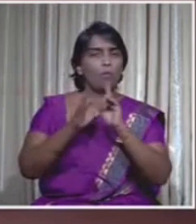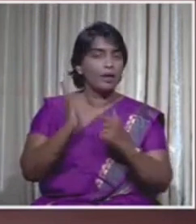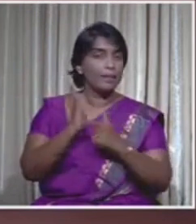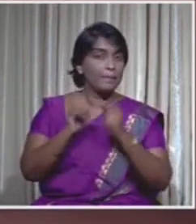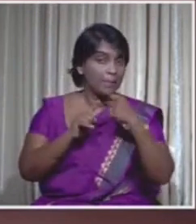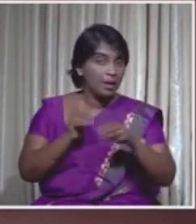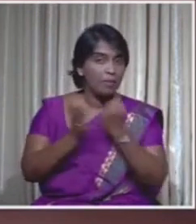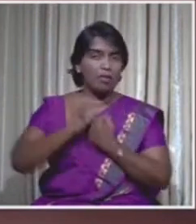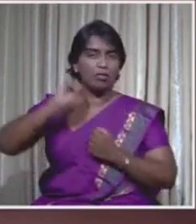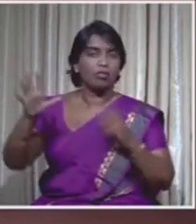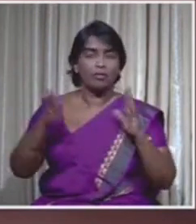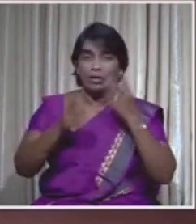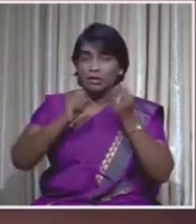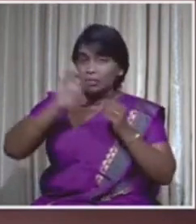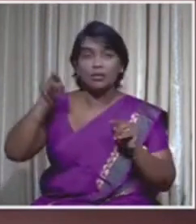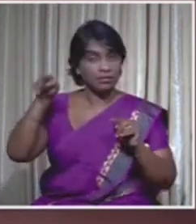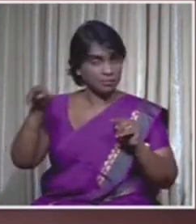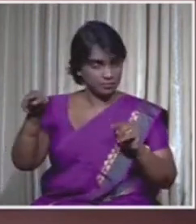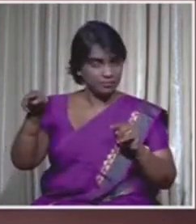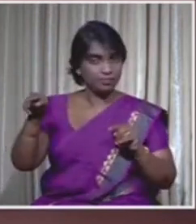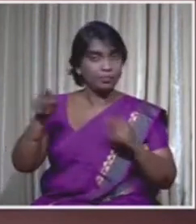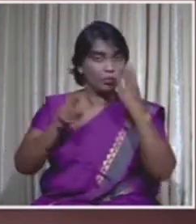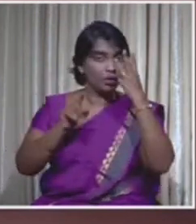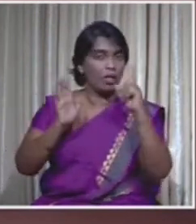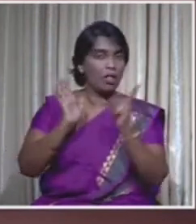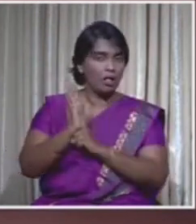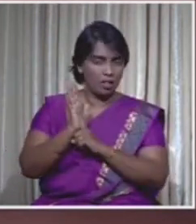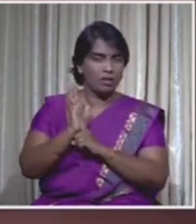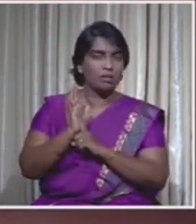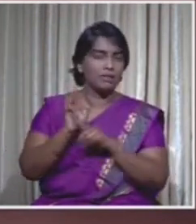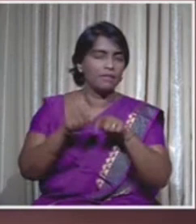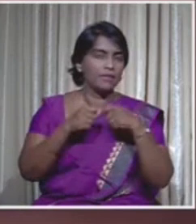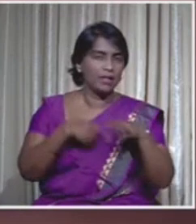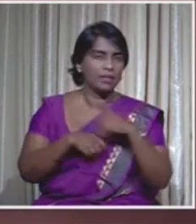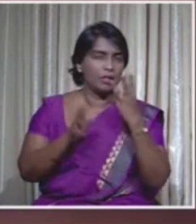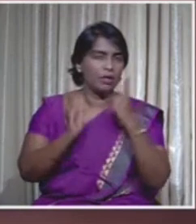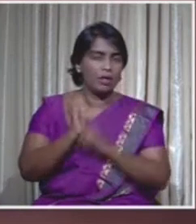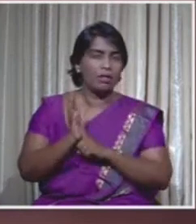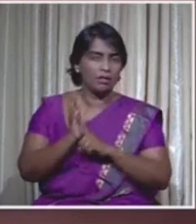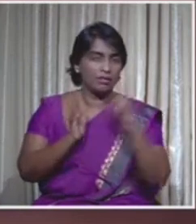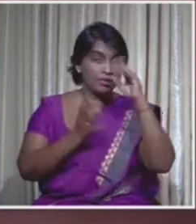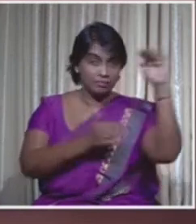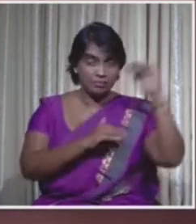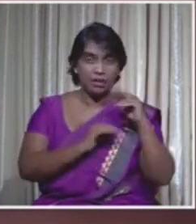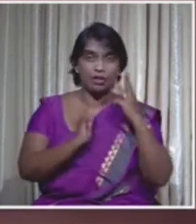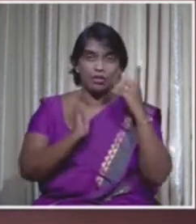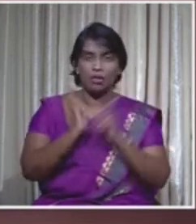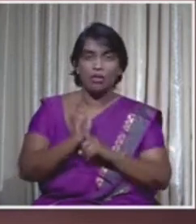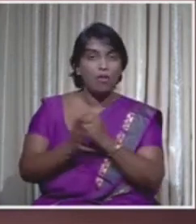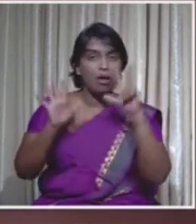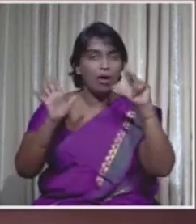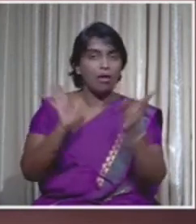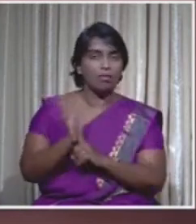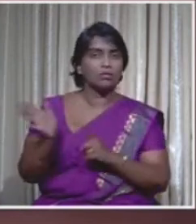සල්ලි යවනවා සල්ලි යවන විතරක් නෙවෙයි එතනදී එයා 3 ලක්ෂ ගණනක් තමයි මේ වගේ වියදම් වෙන්නේ යාට පළමු තොගේ සඳහා හැබැයි 8 ලක්ෂයක් එයාගේ account